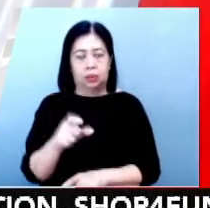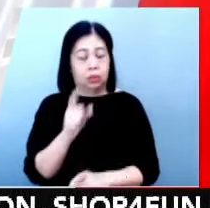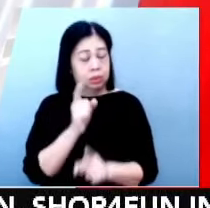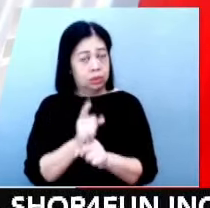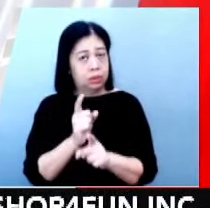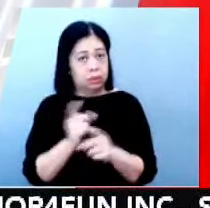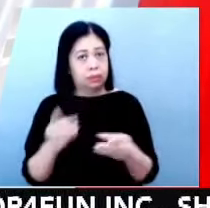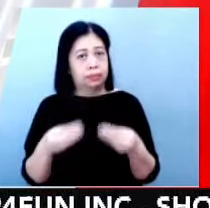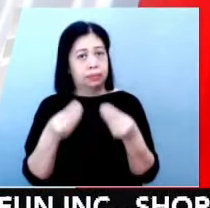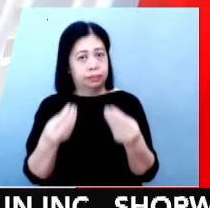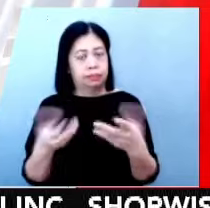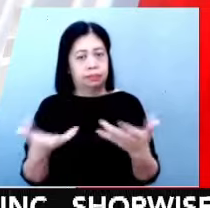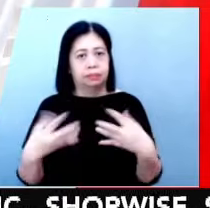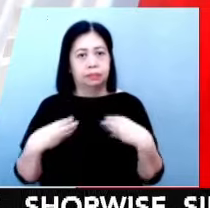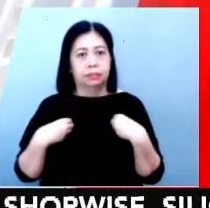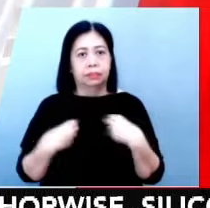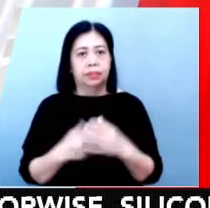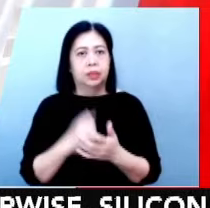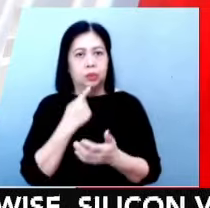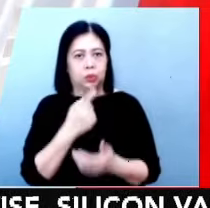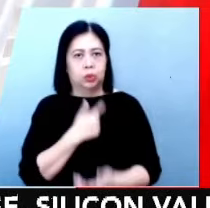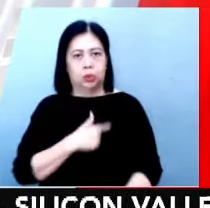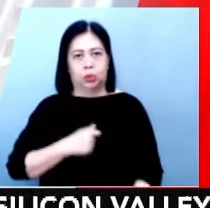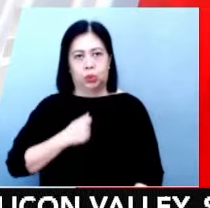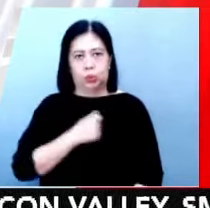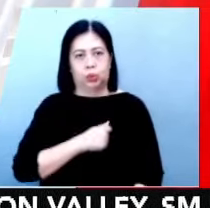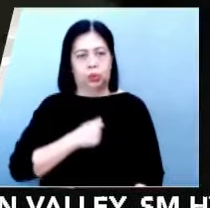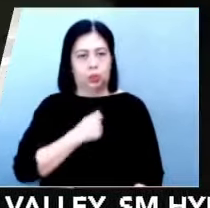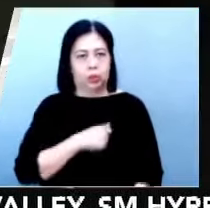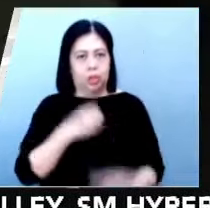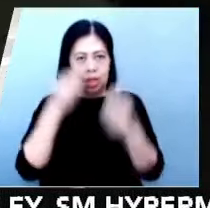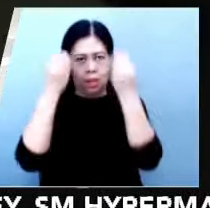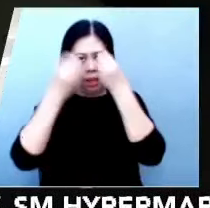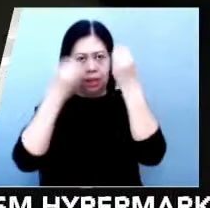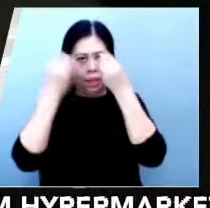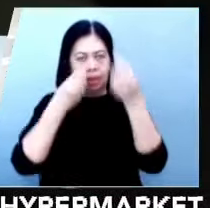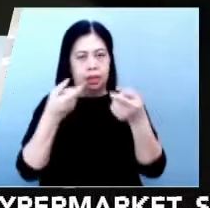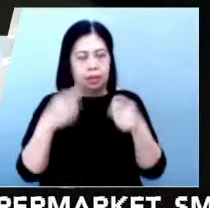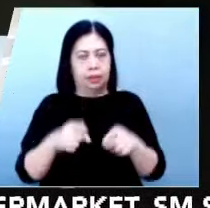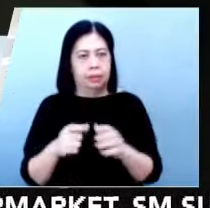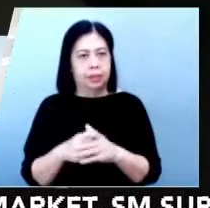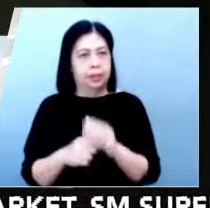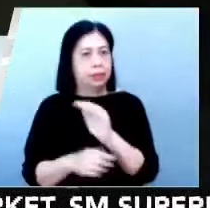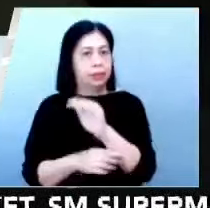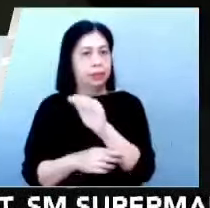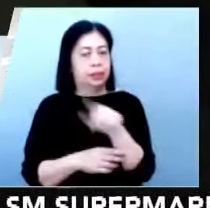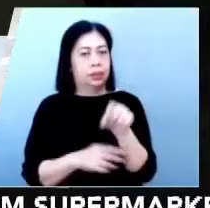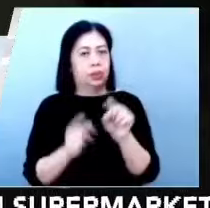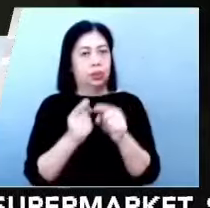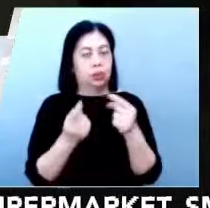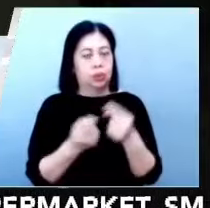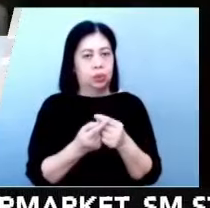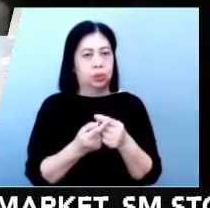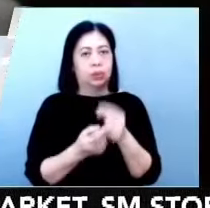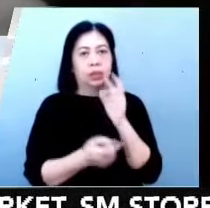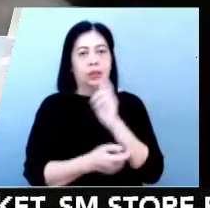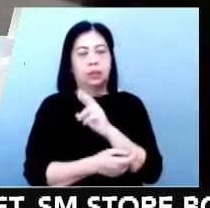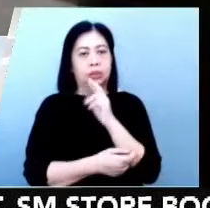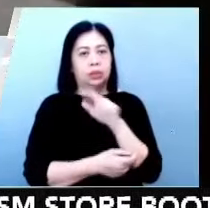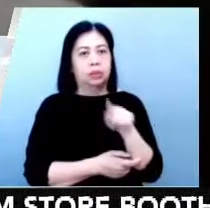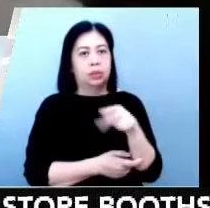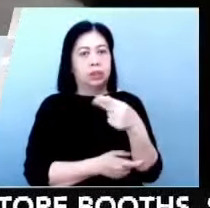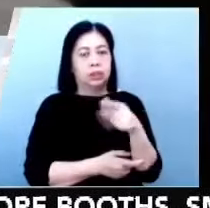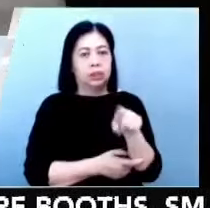makatanggap nito. Humihingi sila ng paumanhin sa kalituhang nangyari. Panawagan naman ng grupong Resto PH sa mga lokal na